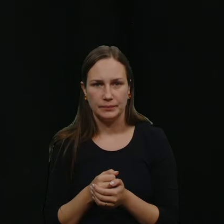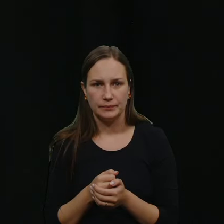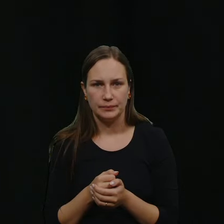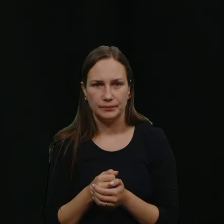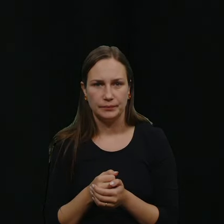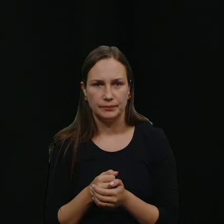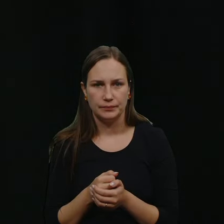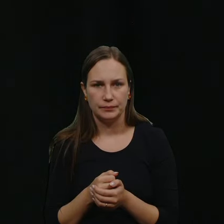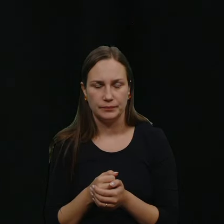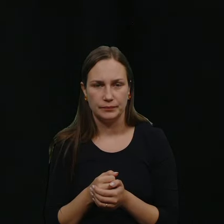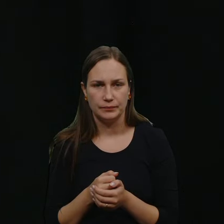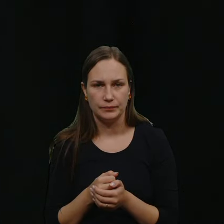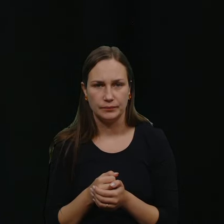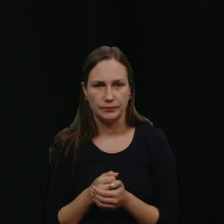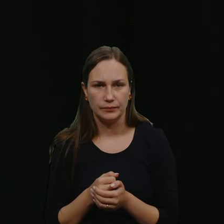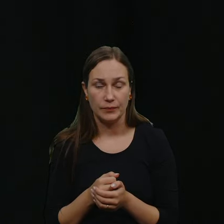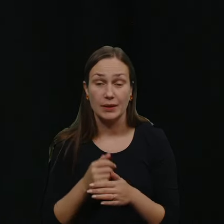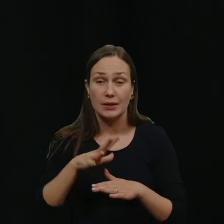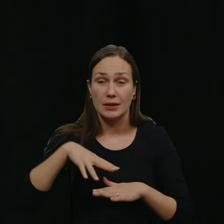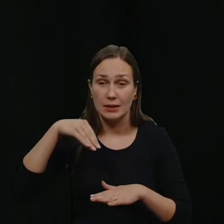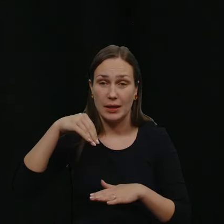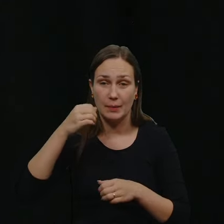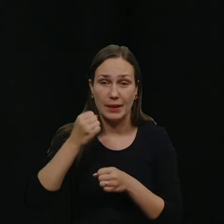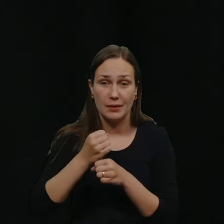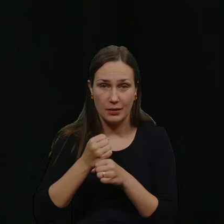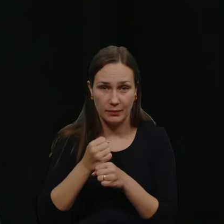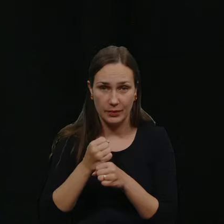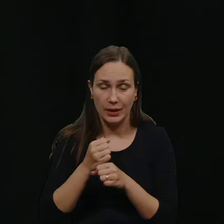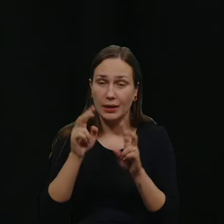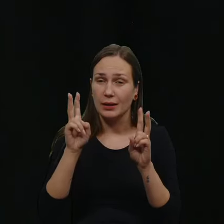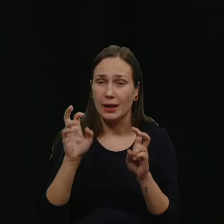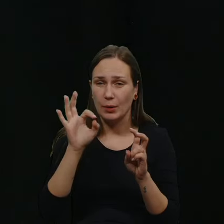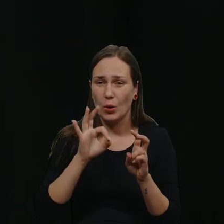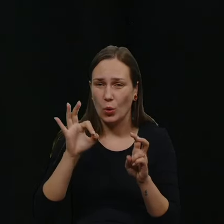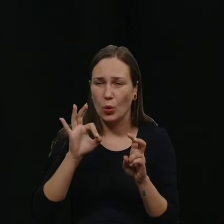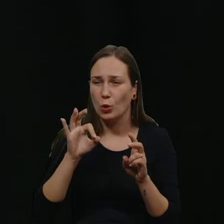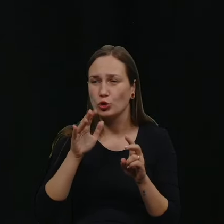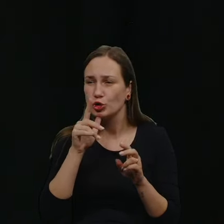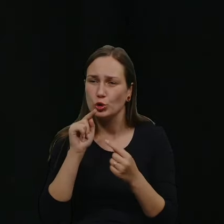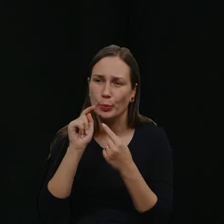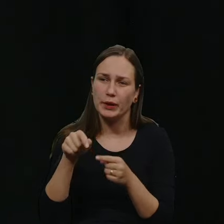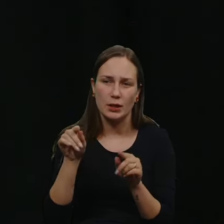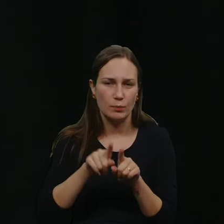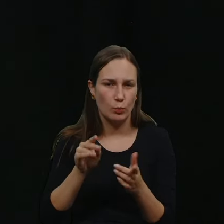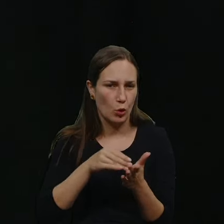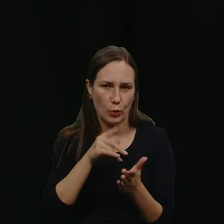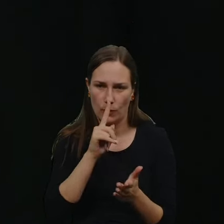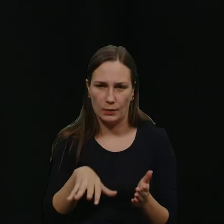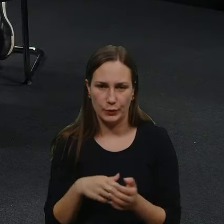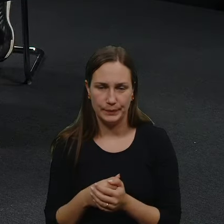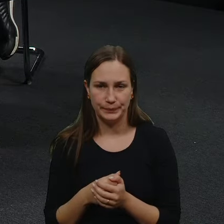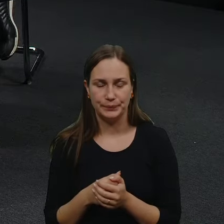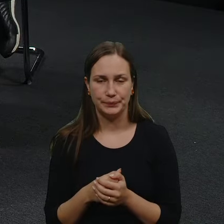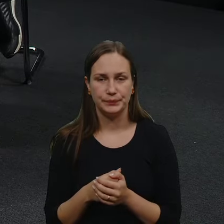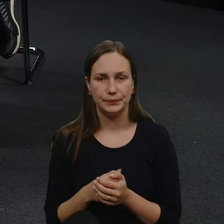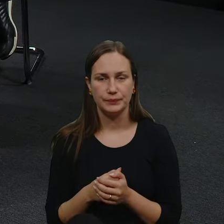kad dirbant Seime tikrai tokie dalykai nepasikartos ir tikrai bus išvengta. Supratau, ponia Algirdai,